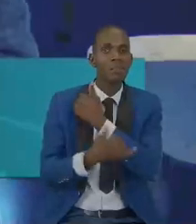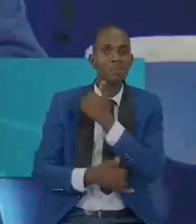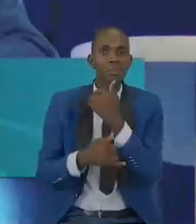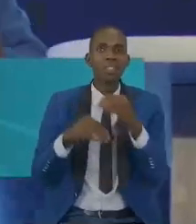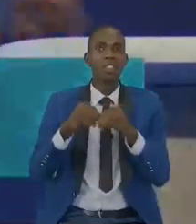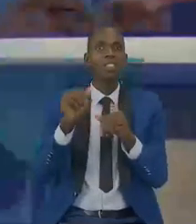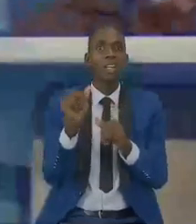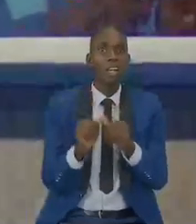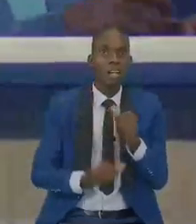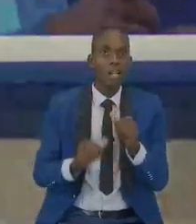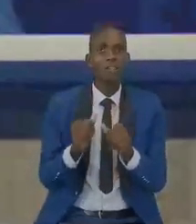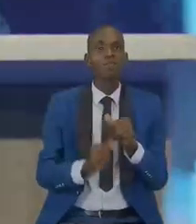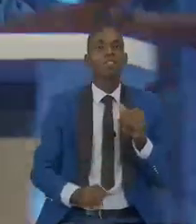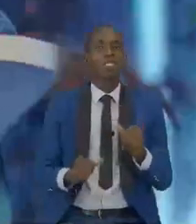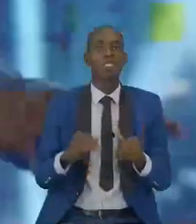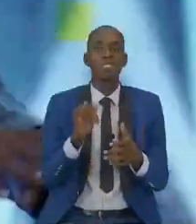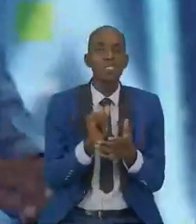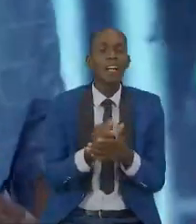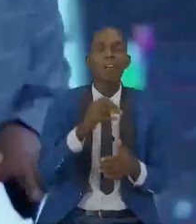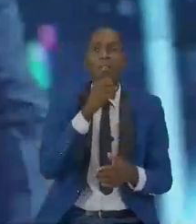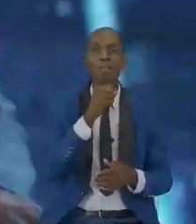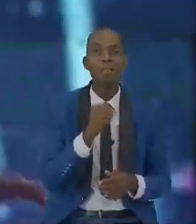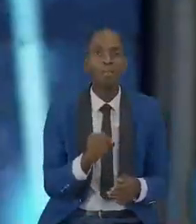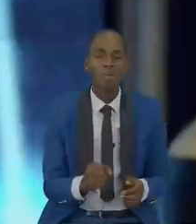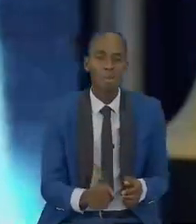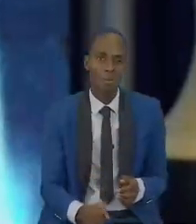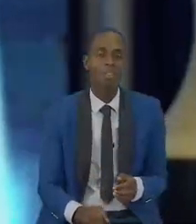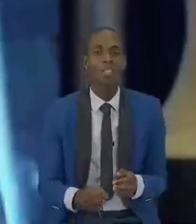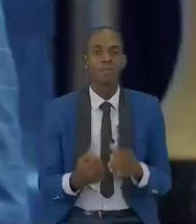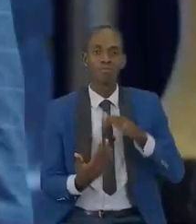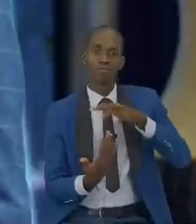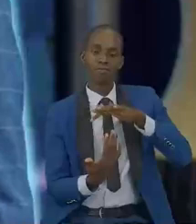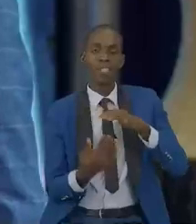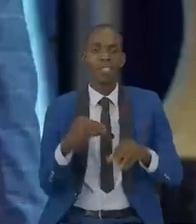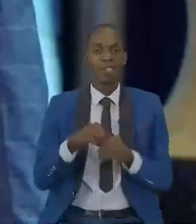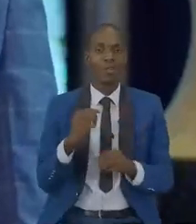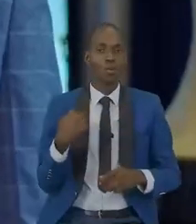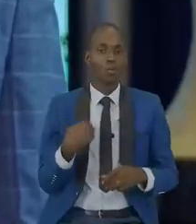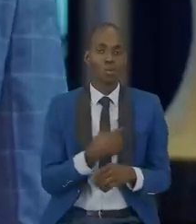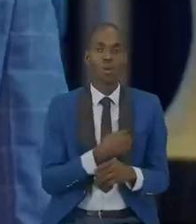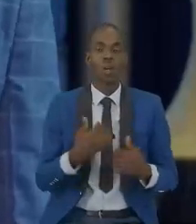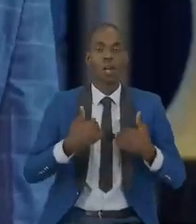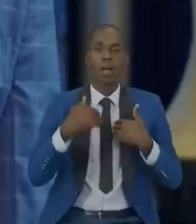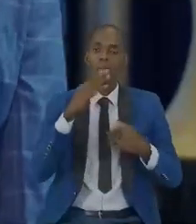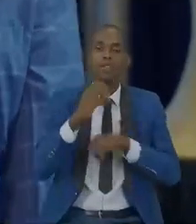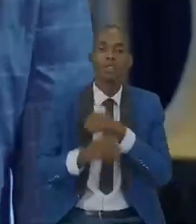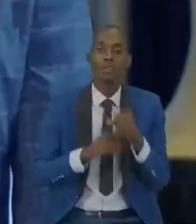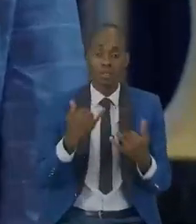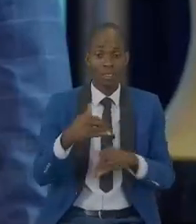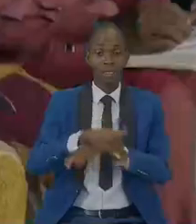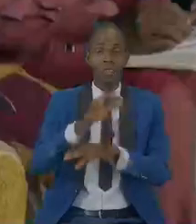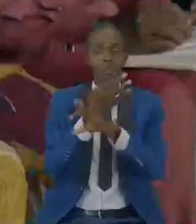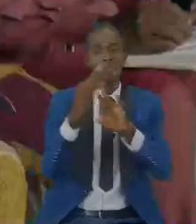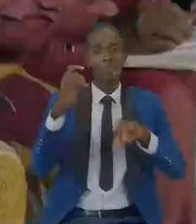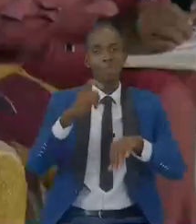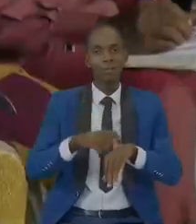que cela. Dans tous les pays, dans toutes les générations, cette vieille, cette ancienne fournaise dans laquelle